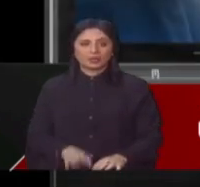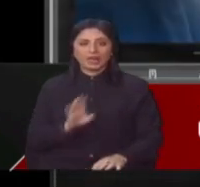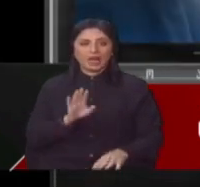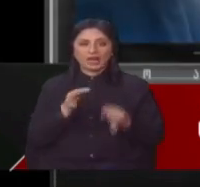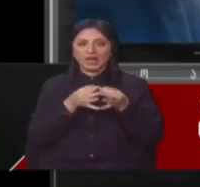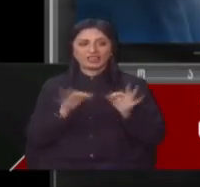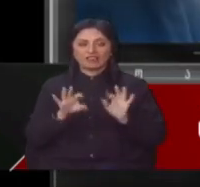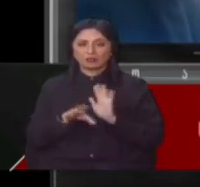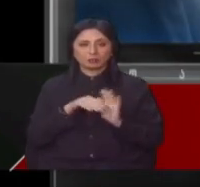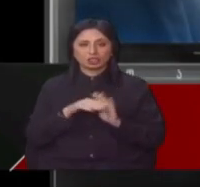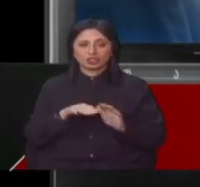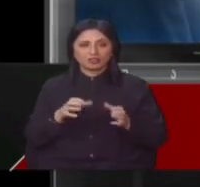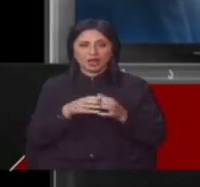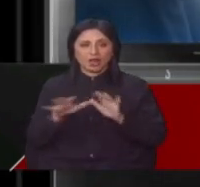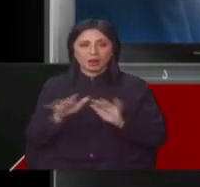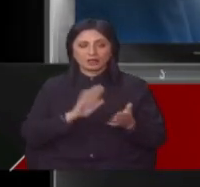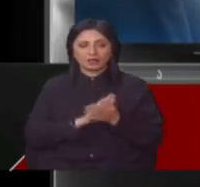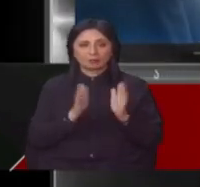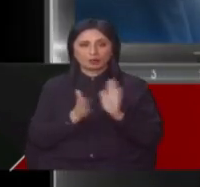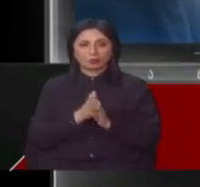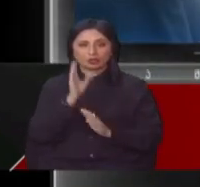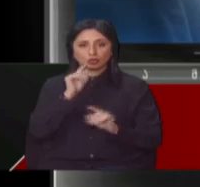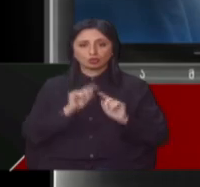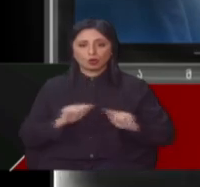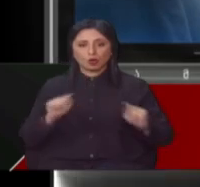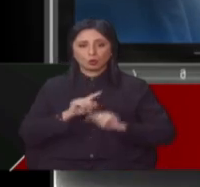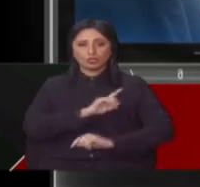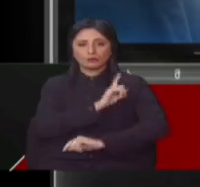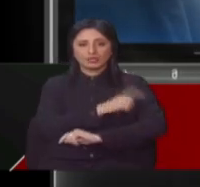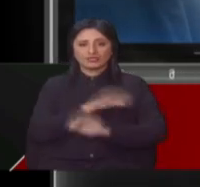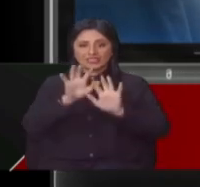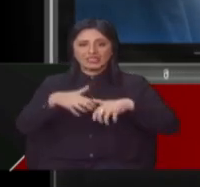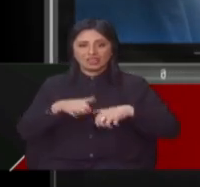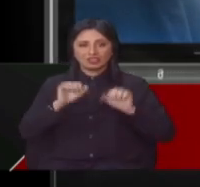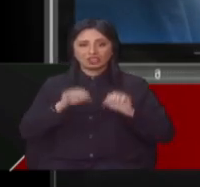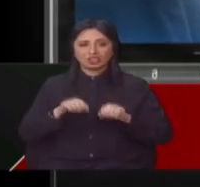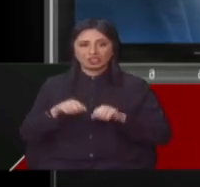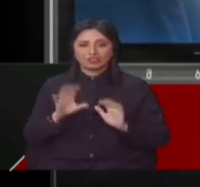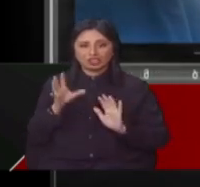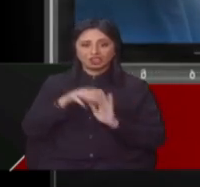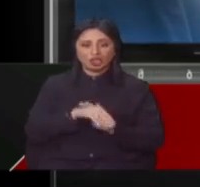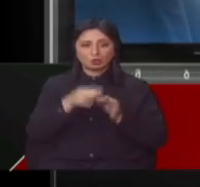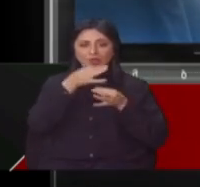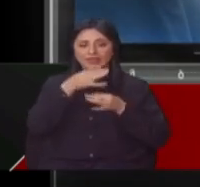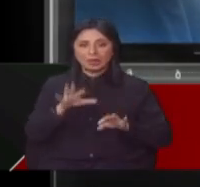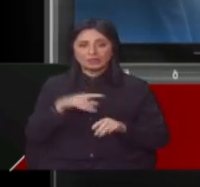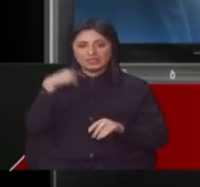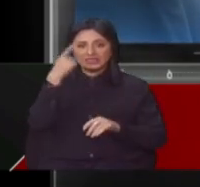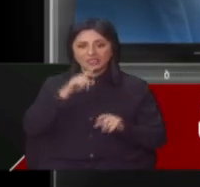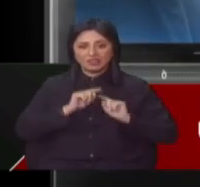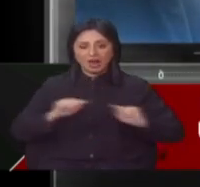Aratawi supali saarcheuno kampaniis pirobebshi, rodesats opozitsiur dzalebs tsartve shesadzlebloba chartuliqnen nebismieri